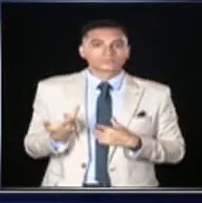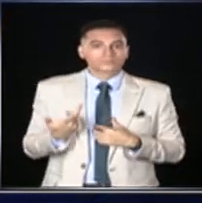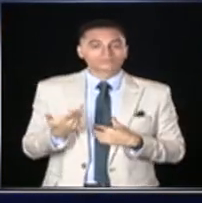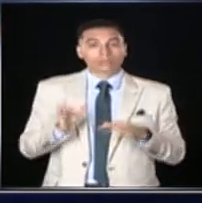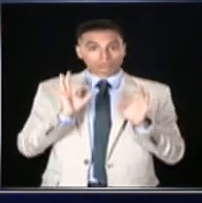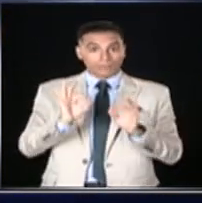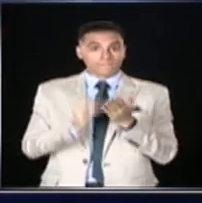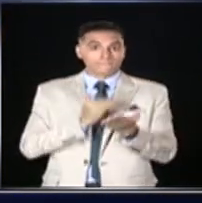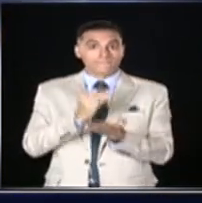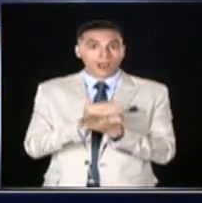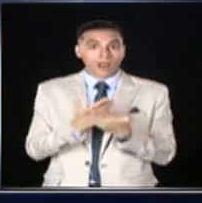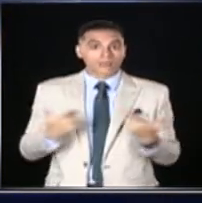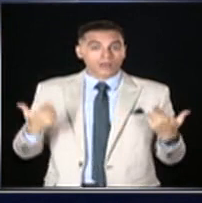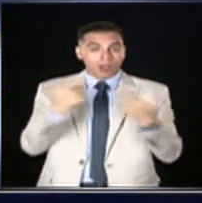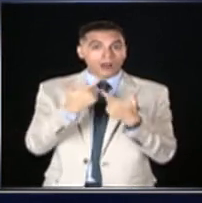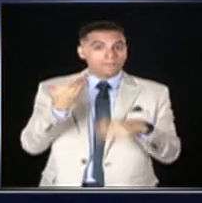طبعاً ده بعد تأميم